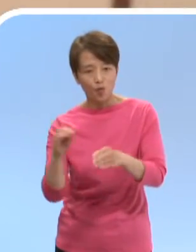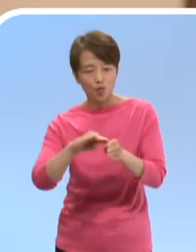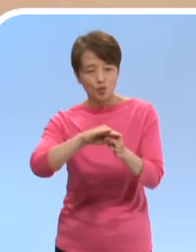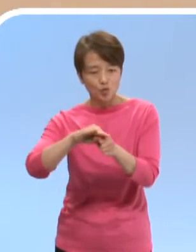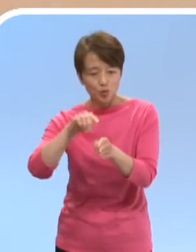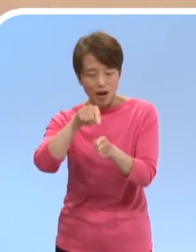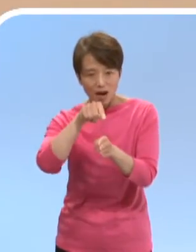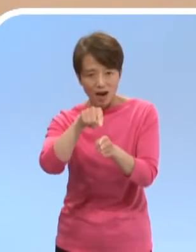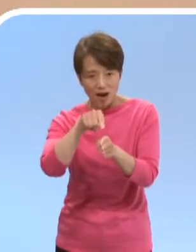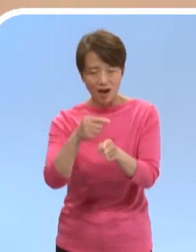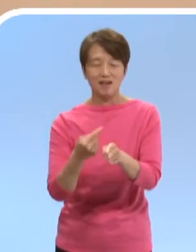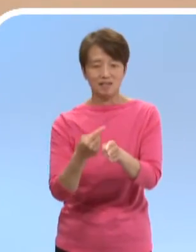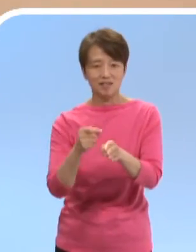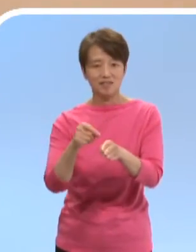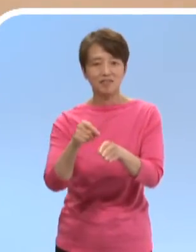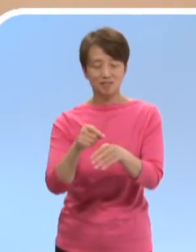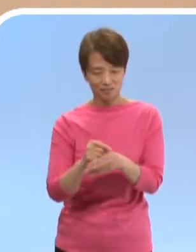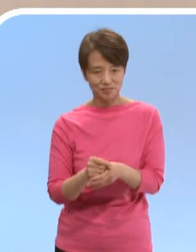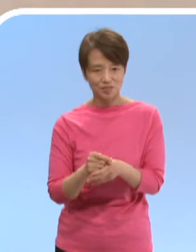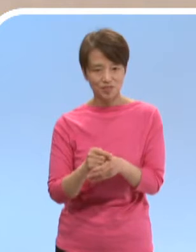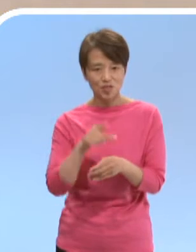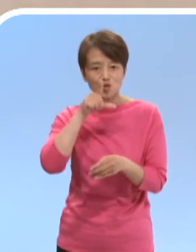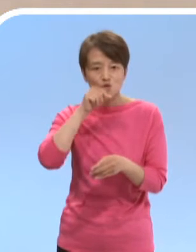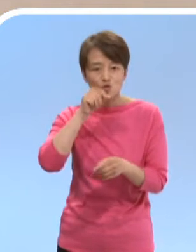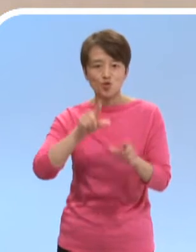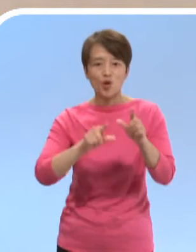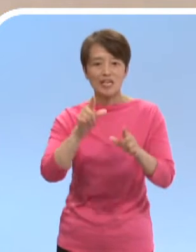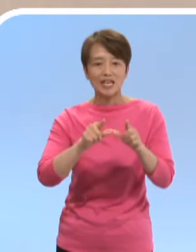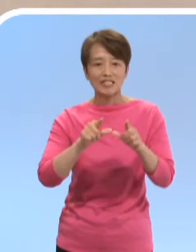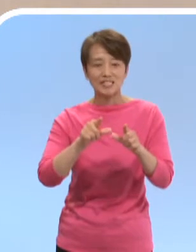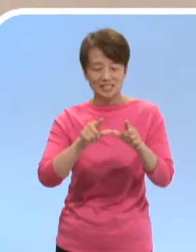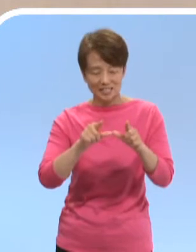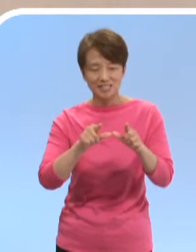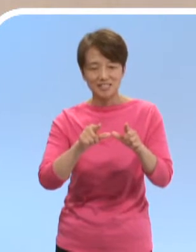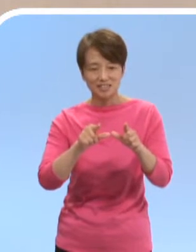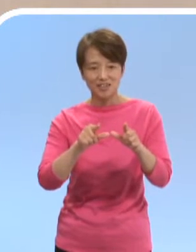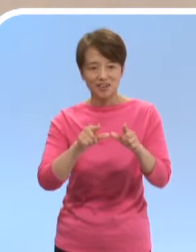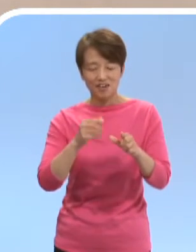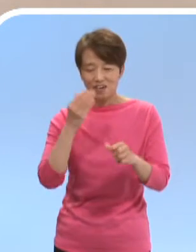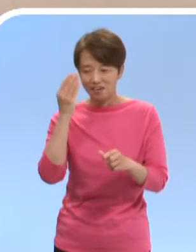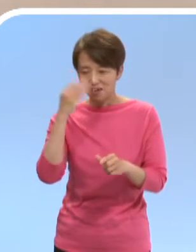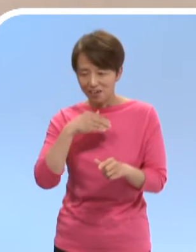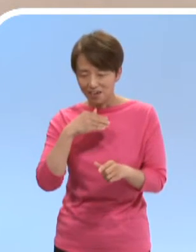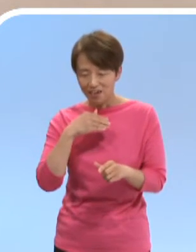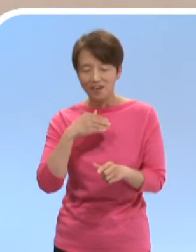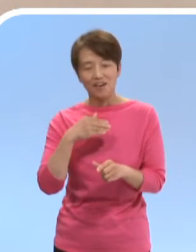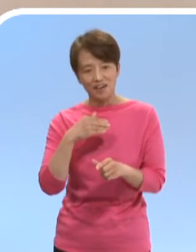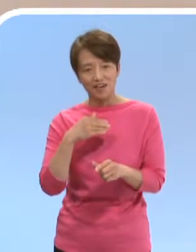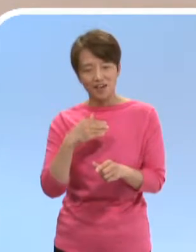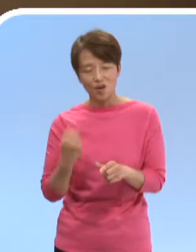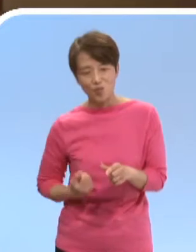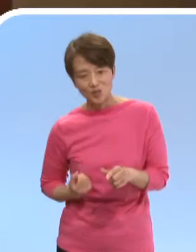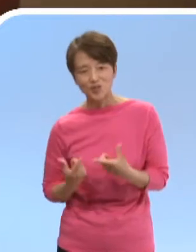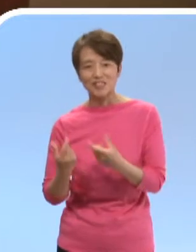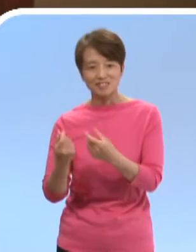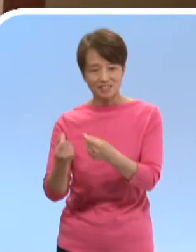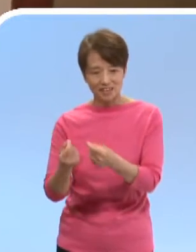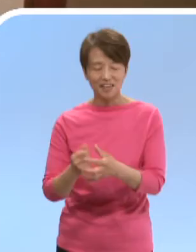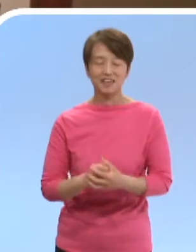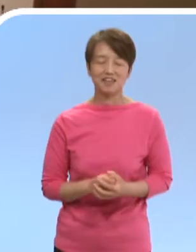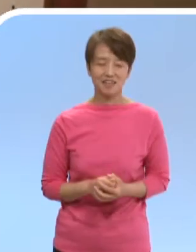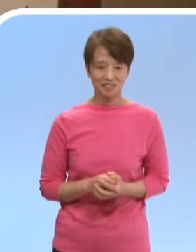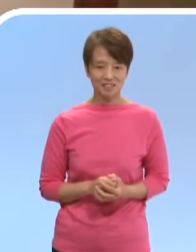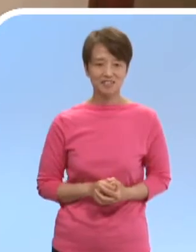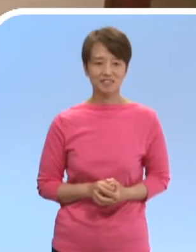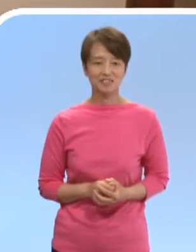はい、襖の取っ手ですね、これは真鍮製のちょっと鶴の形を、 なんか遊び心感じますよね。 そうですね、は